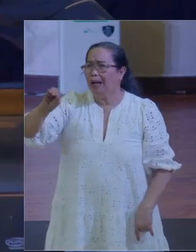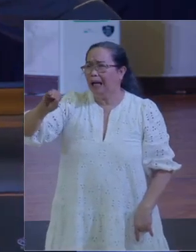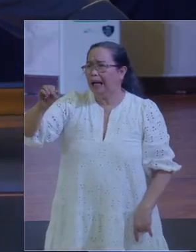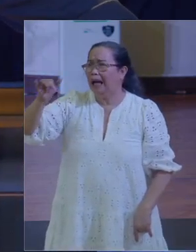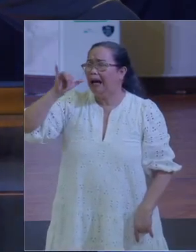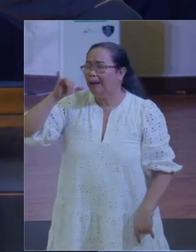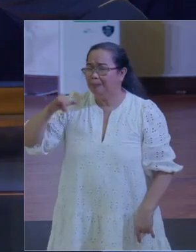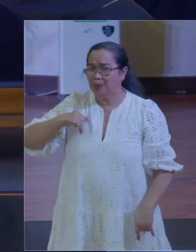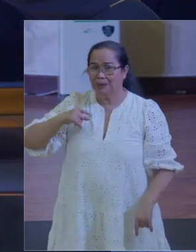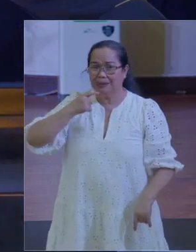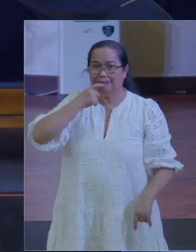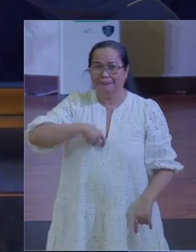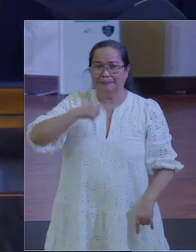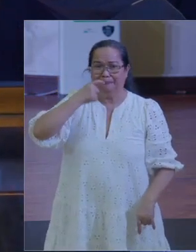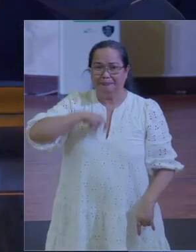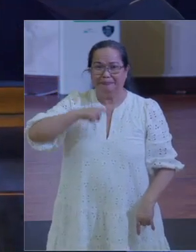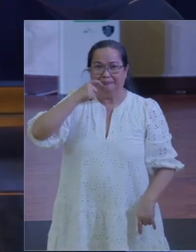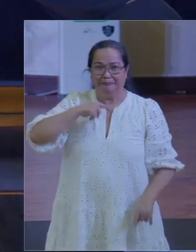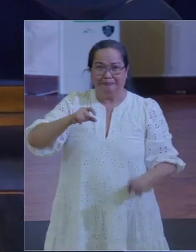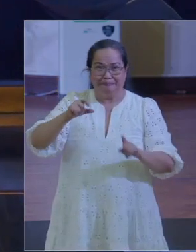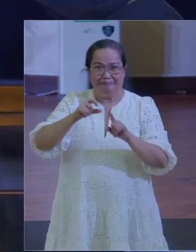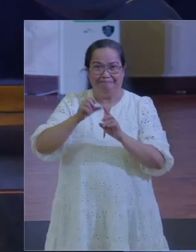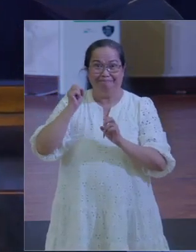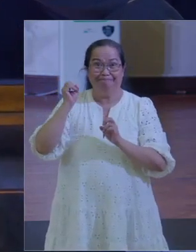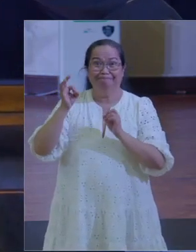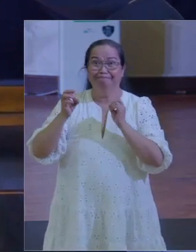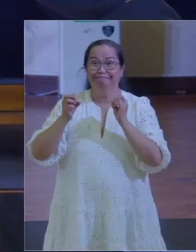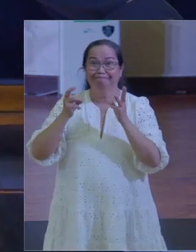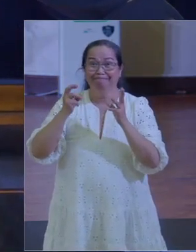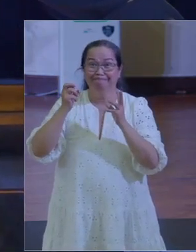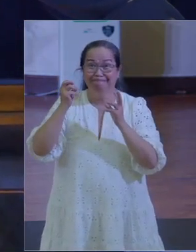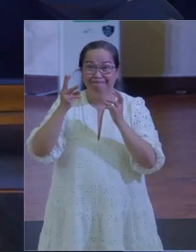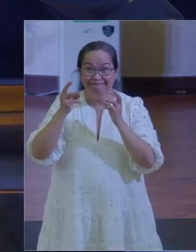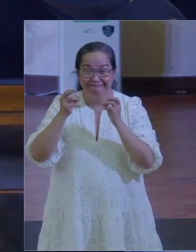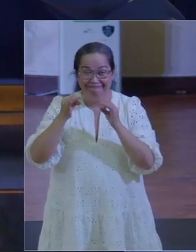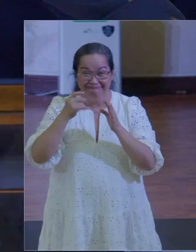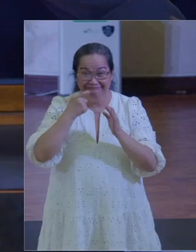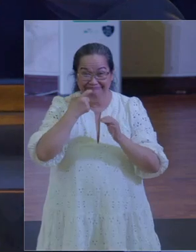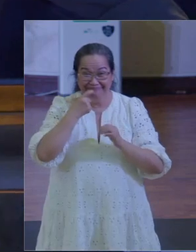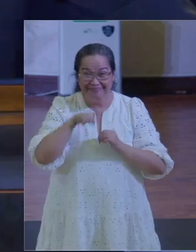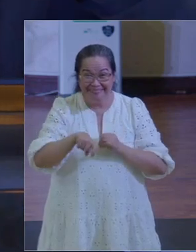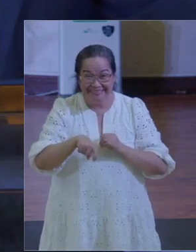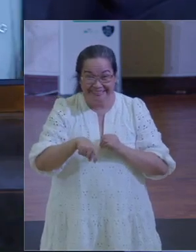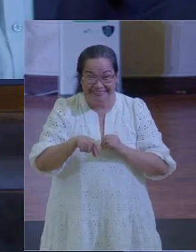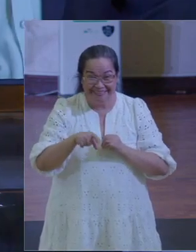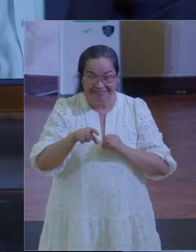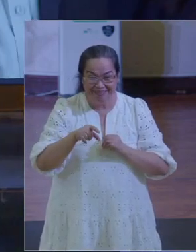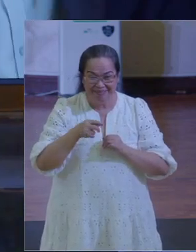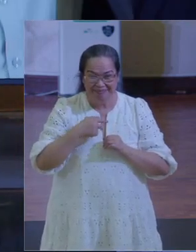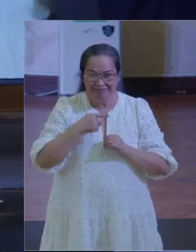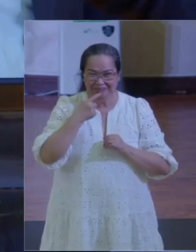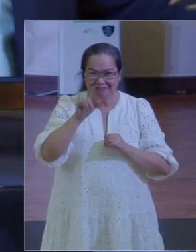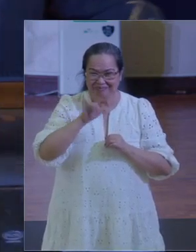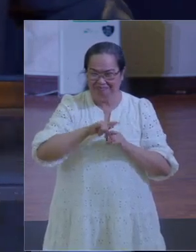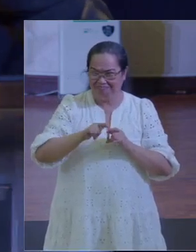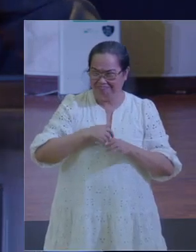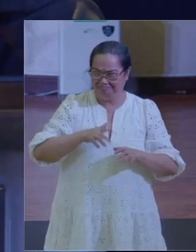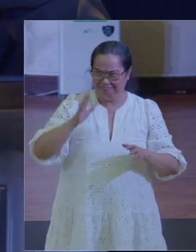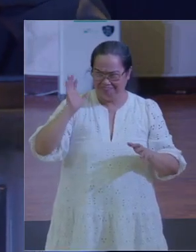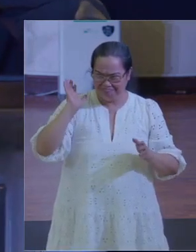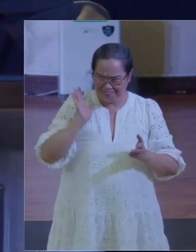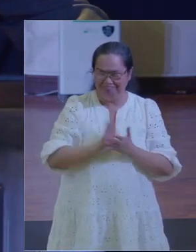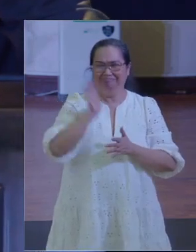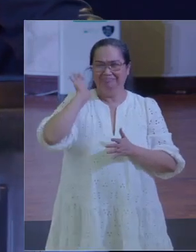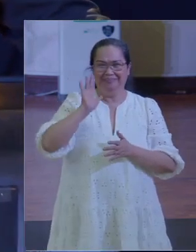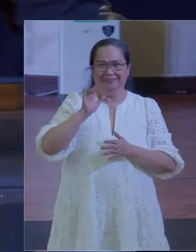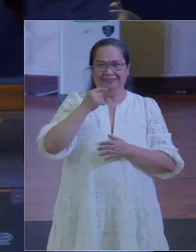beep, beep. So, kailangan baguhin. Naalala ko nun, ang turo sa akin is, pambihira naman. Uy! Pambihira naman.